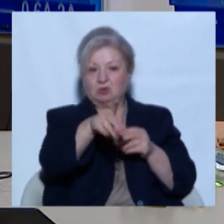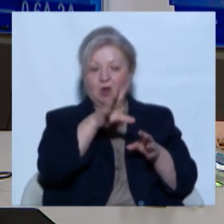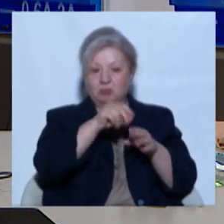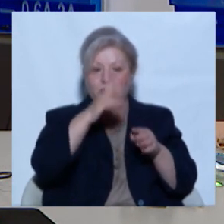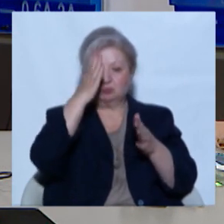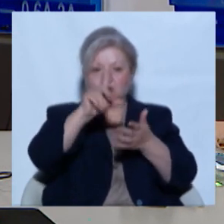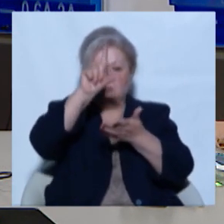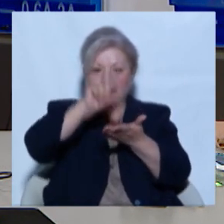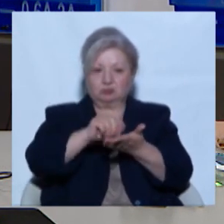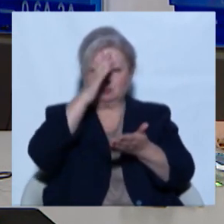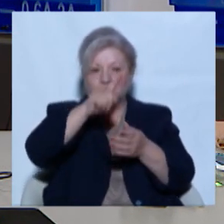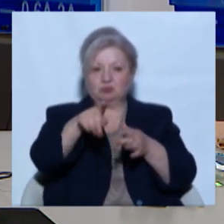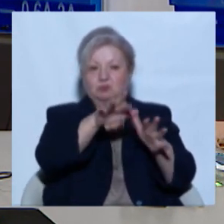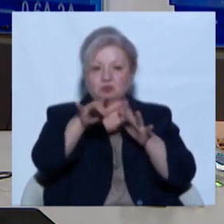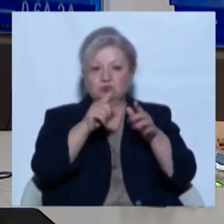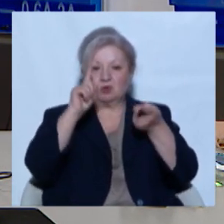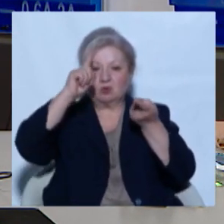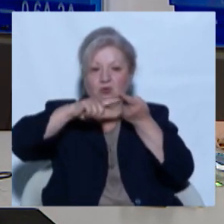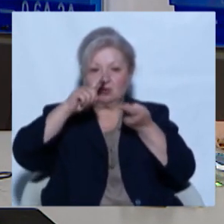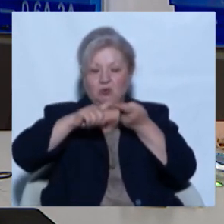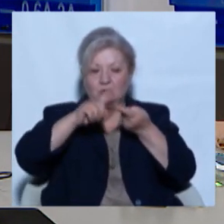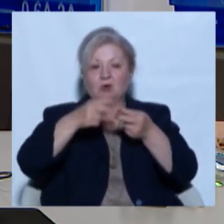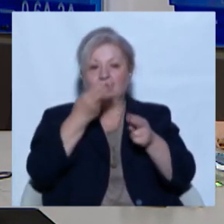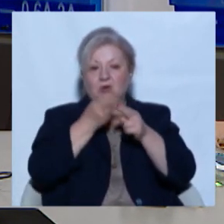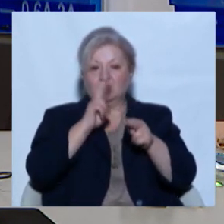კონტაქტს. შესაბამისად შეიცვლება ძაბვა,